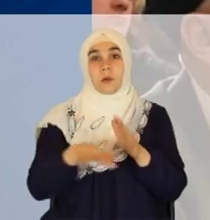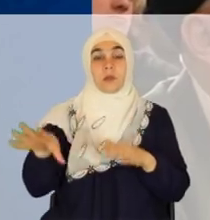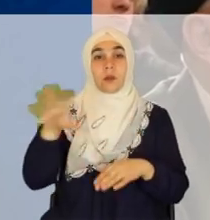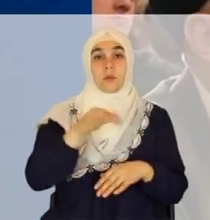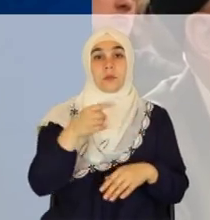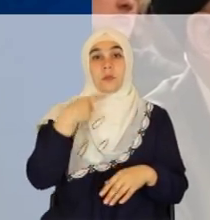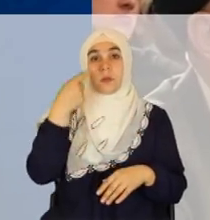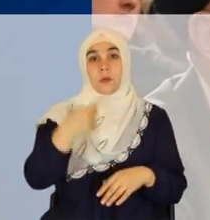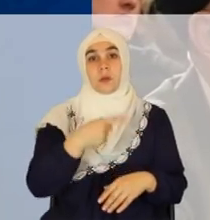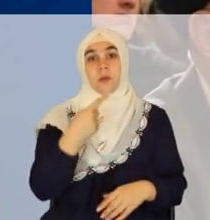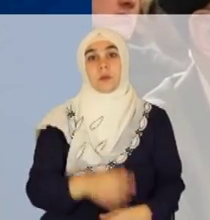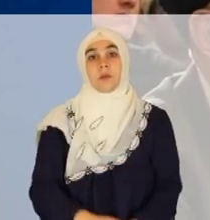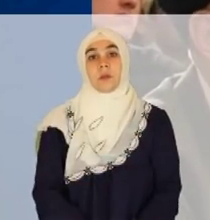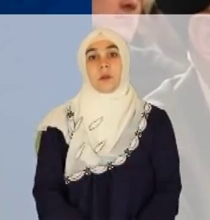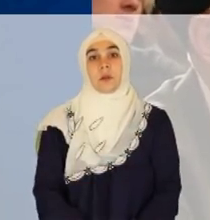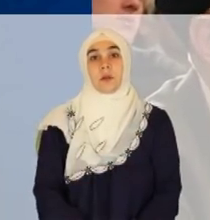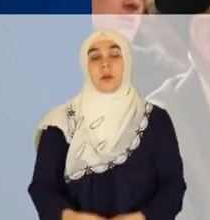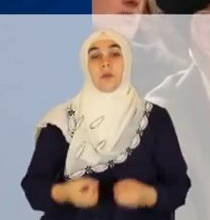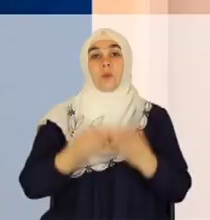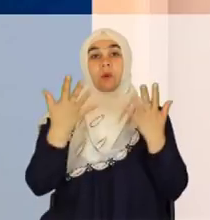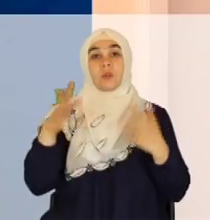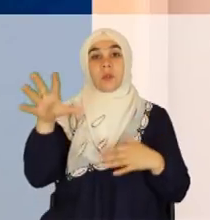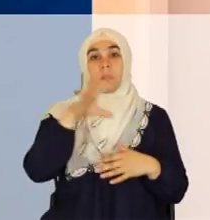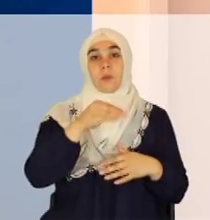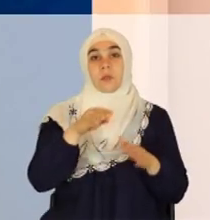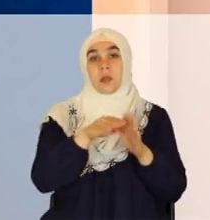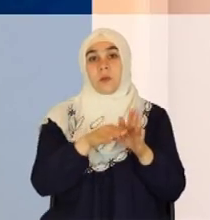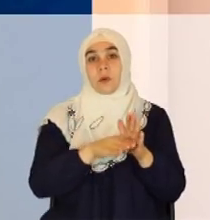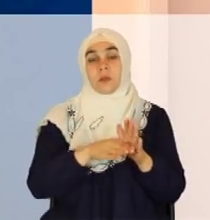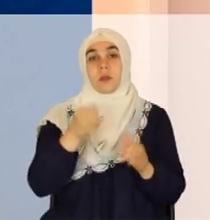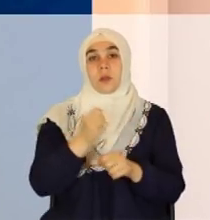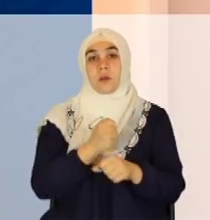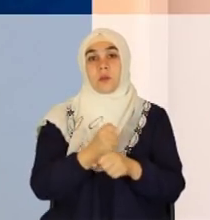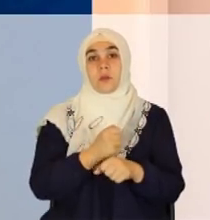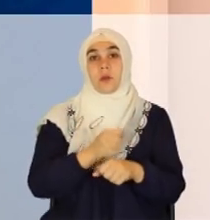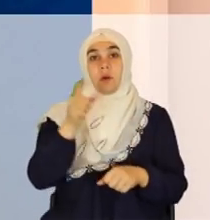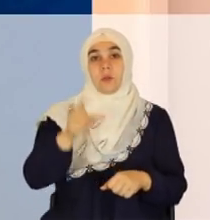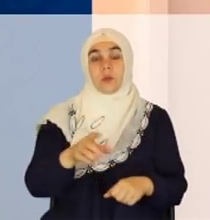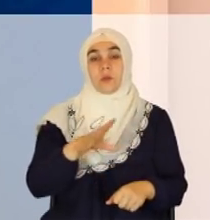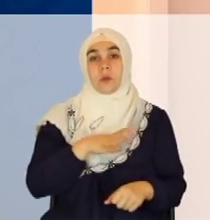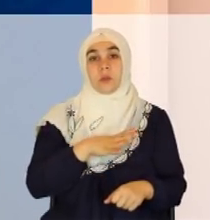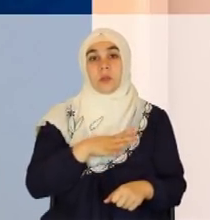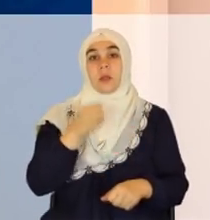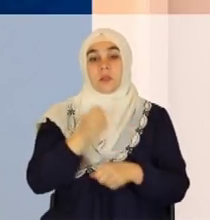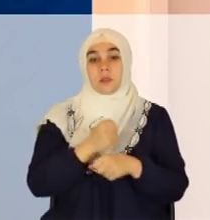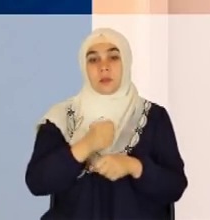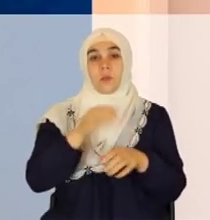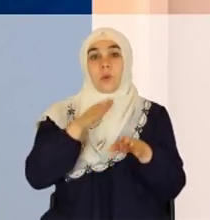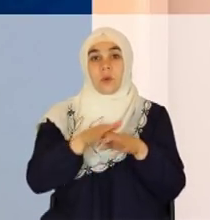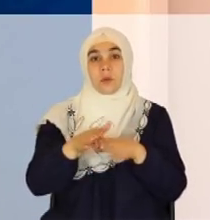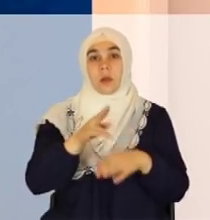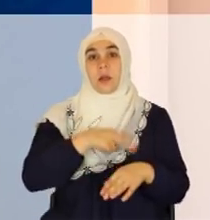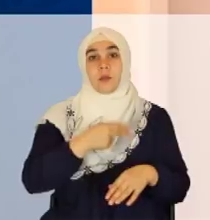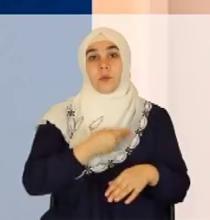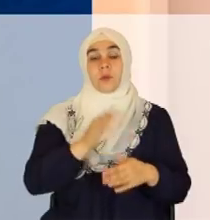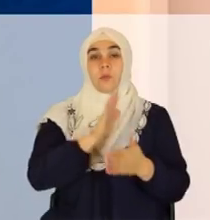tutiladi. Bir qancha amallar borki, shuni qilayotganda odam bajarayotganda